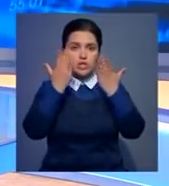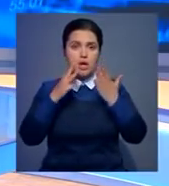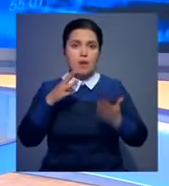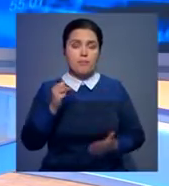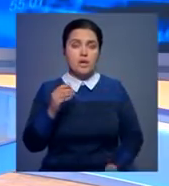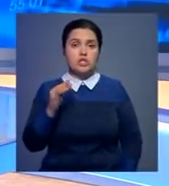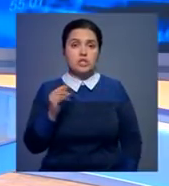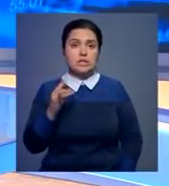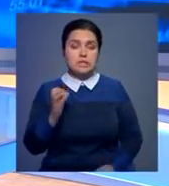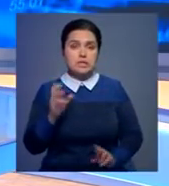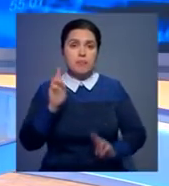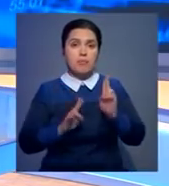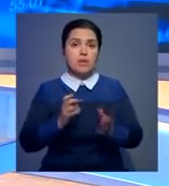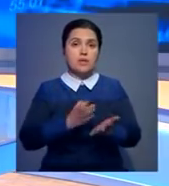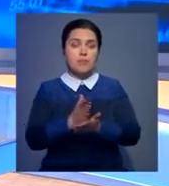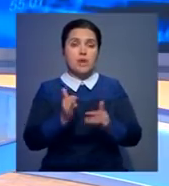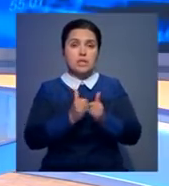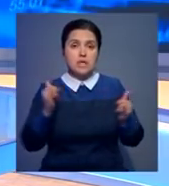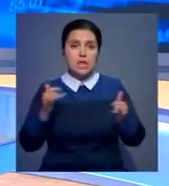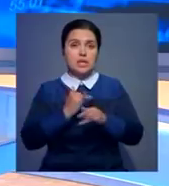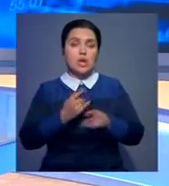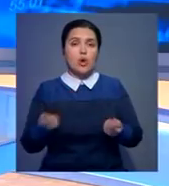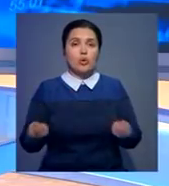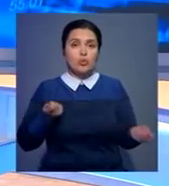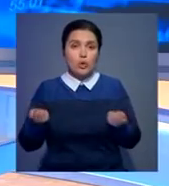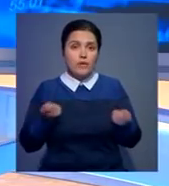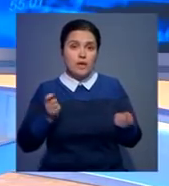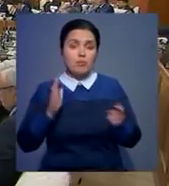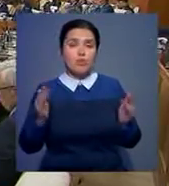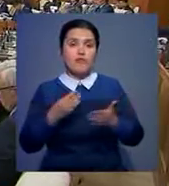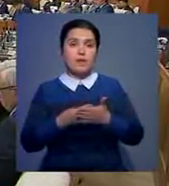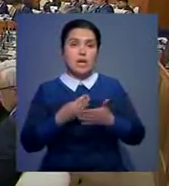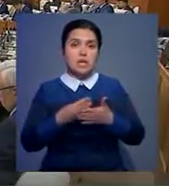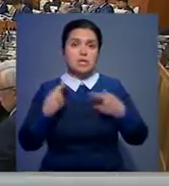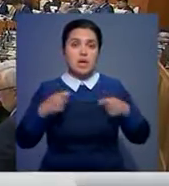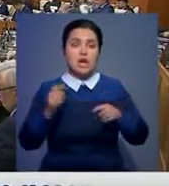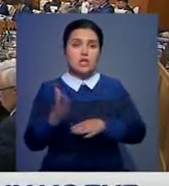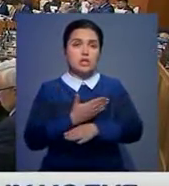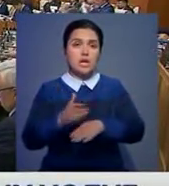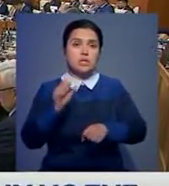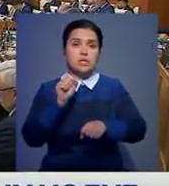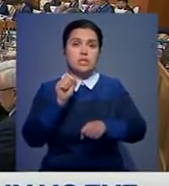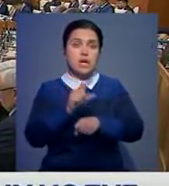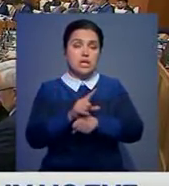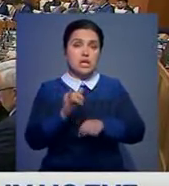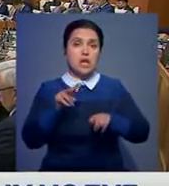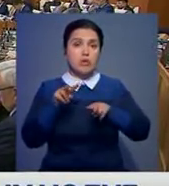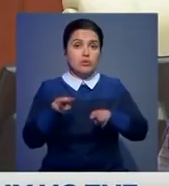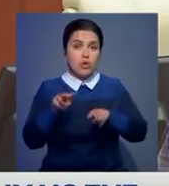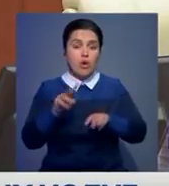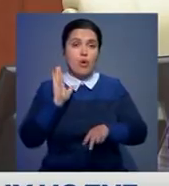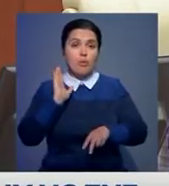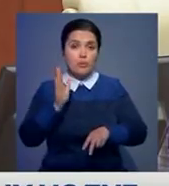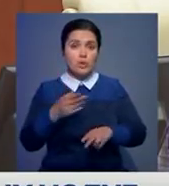мажилисмены. Нормы направлены на развитие и регулирование микрофинансового рынка, решение задач по разделению контрольных и надзорных